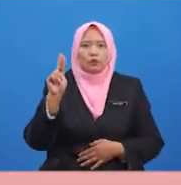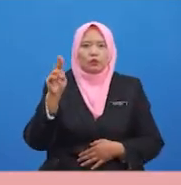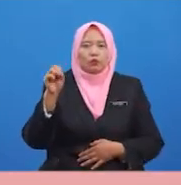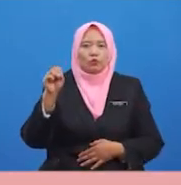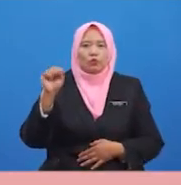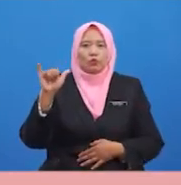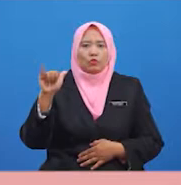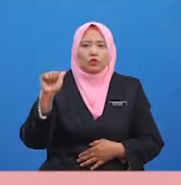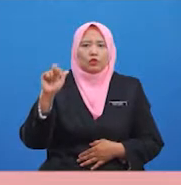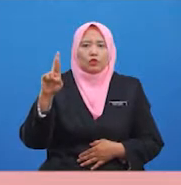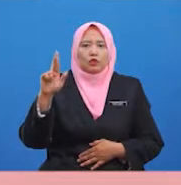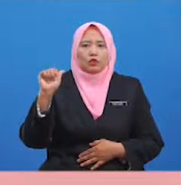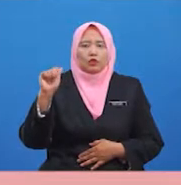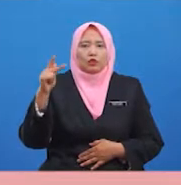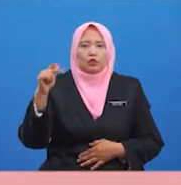dan mudharabah.